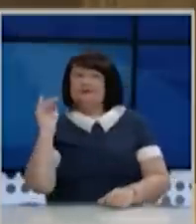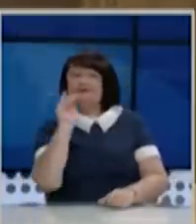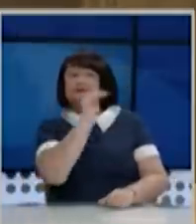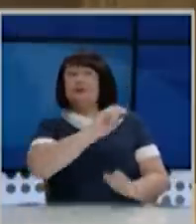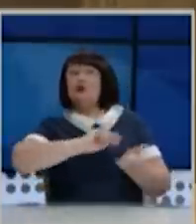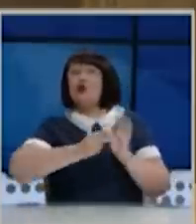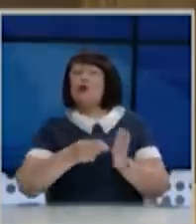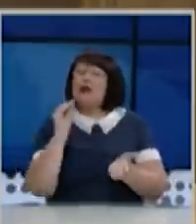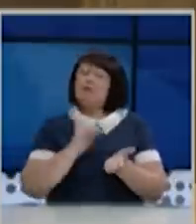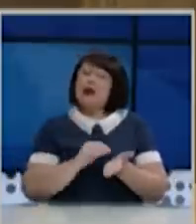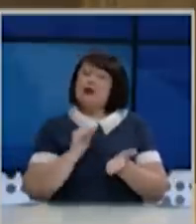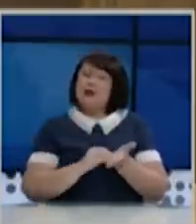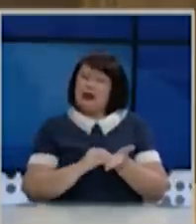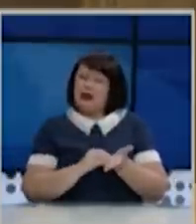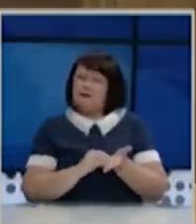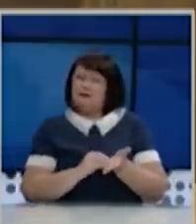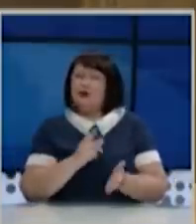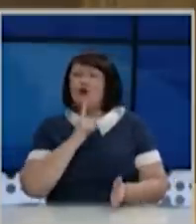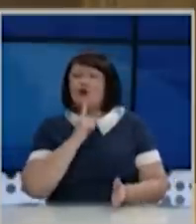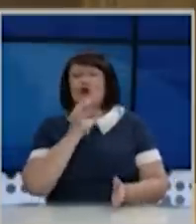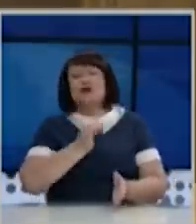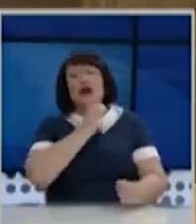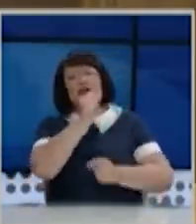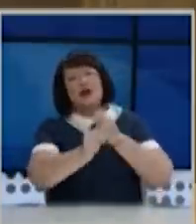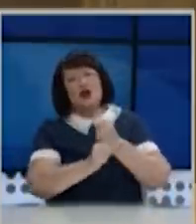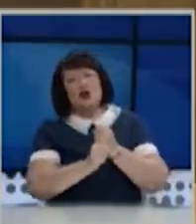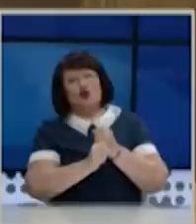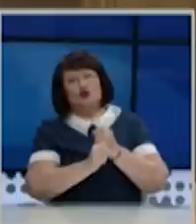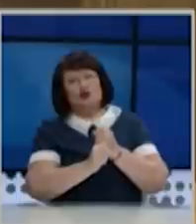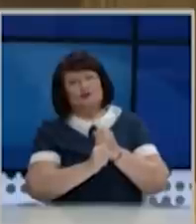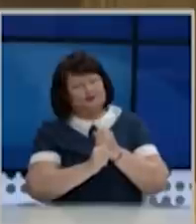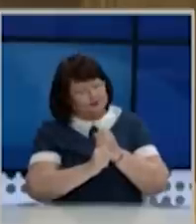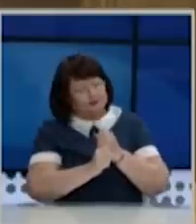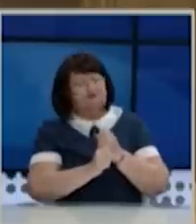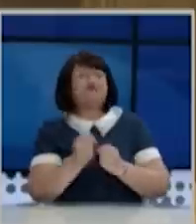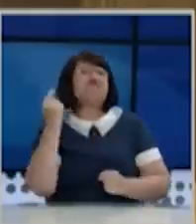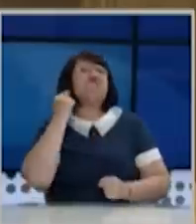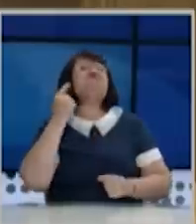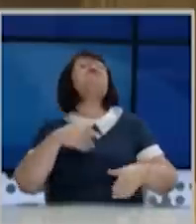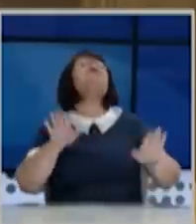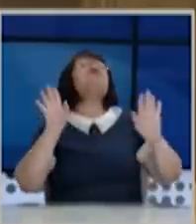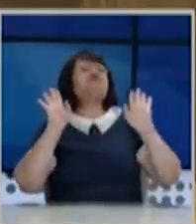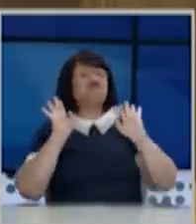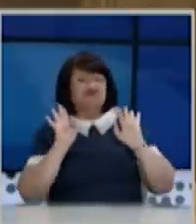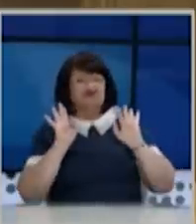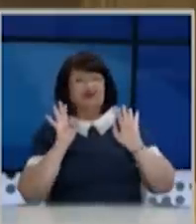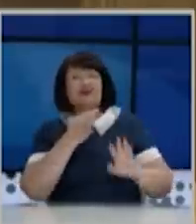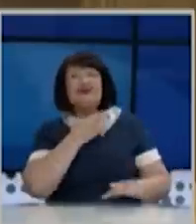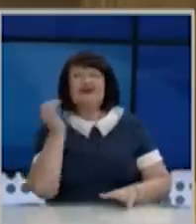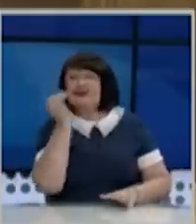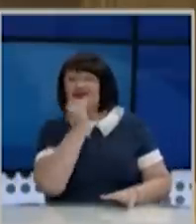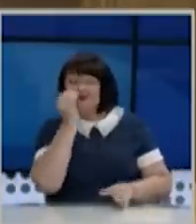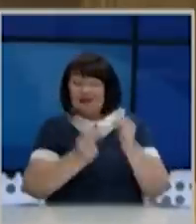προειδοποιήσει ξανά, όπως κάνει κάθε χρόνο σε ότα μη ακούοντων, αναδεικνύοντας τα επίγοντα προβλήματα